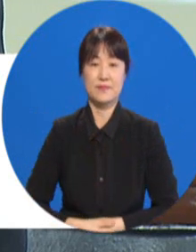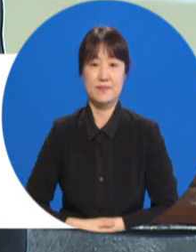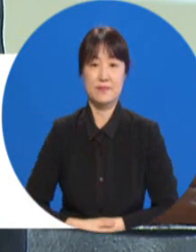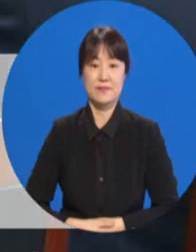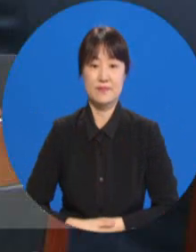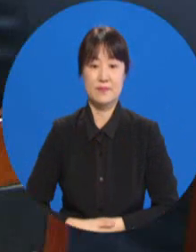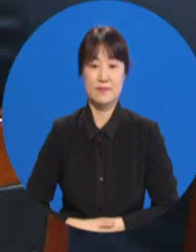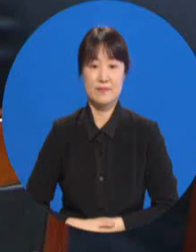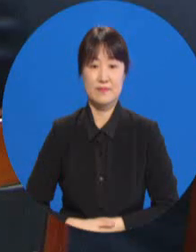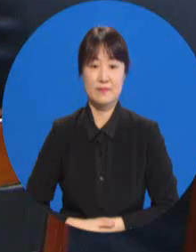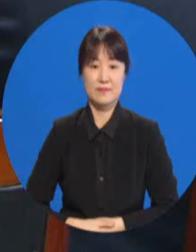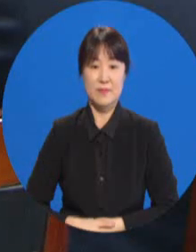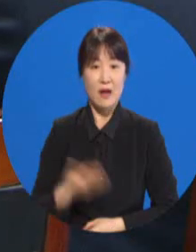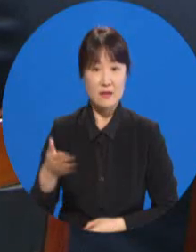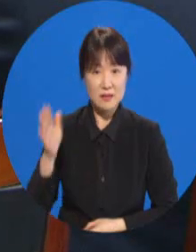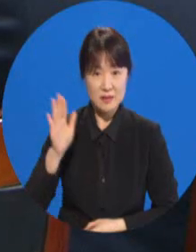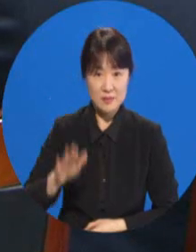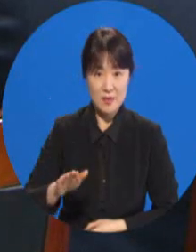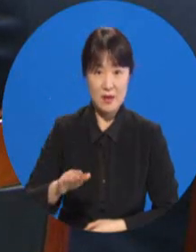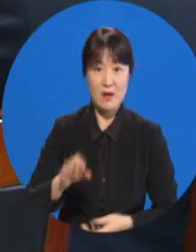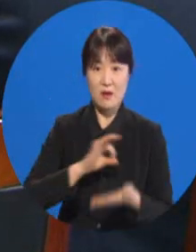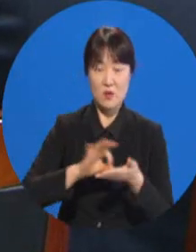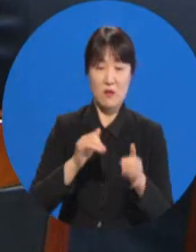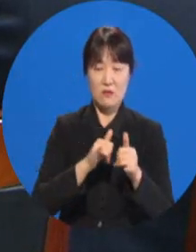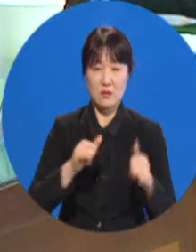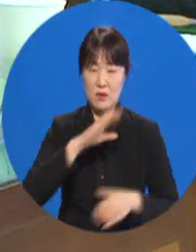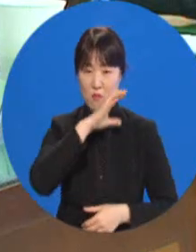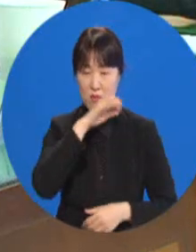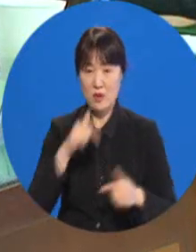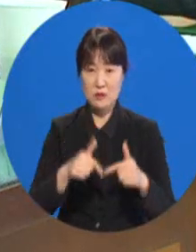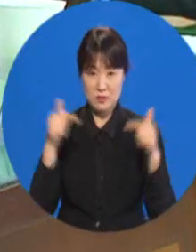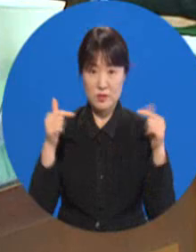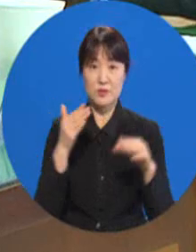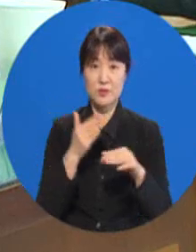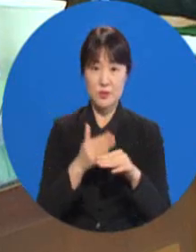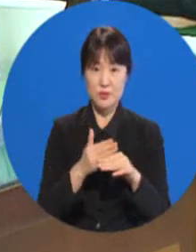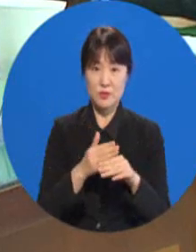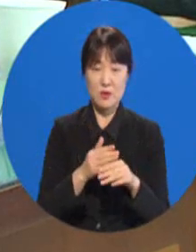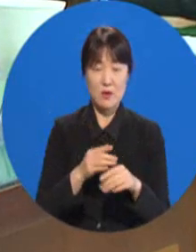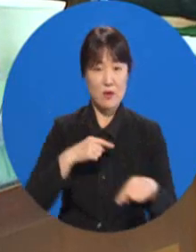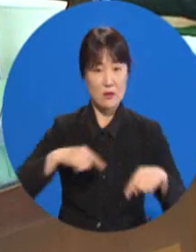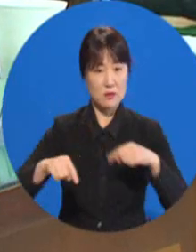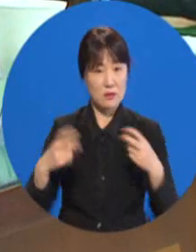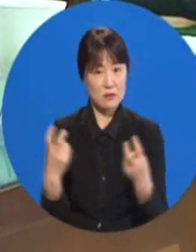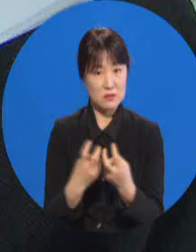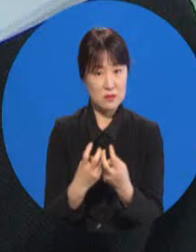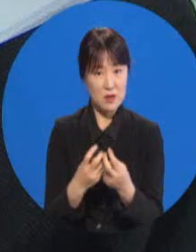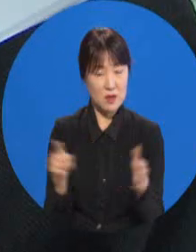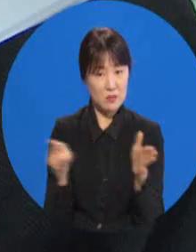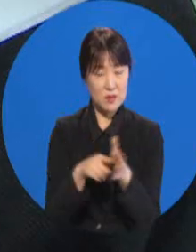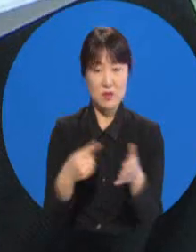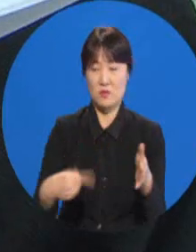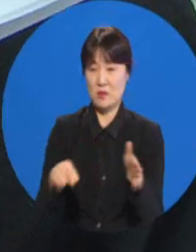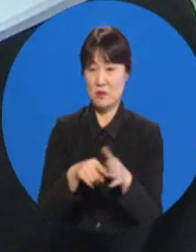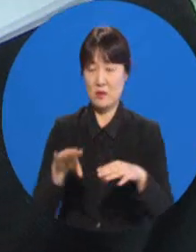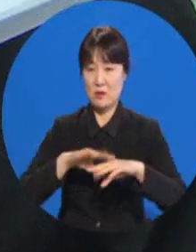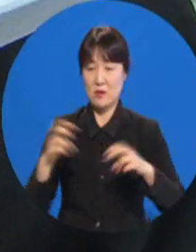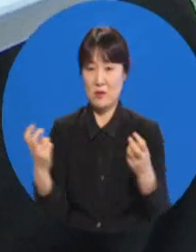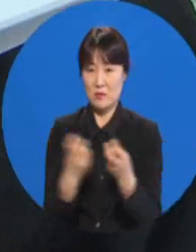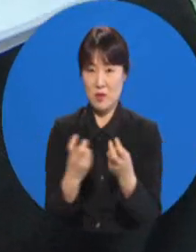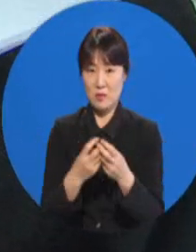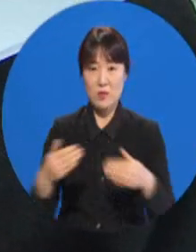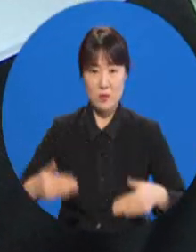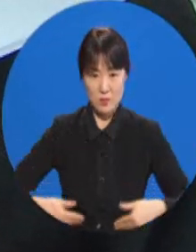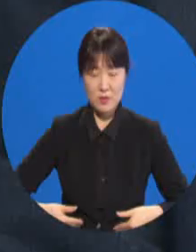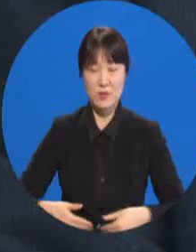마치고. 그러나 이용자들의 불만이 커져가고 있는 상황에서 정책의 신뢰를 높이기 위한 대안 마련이 필요하다는 지적도 새겨들어야